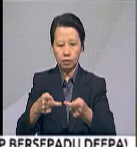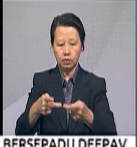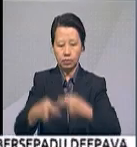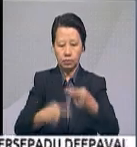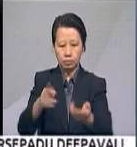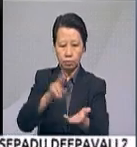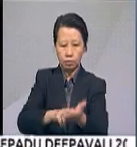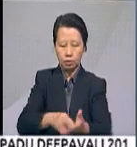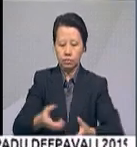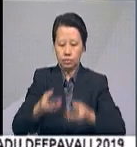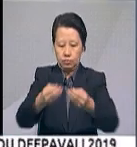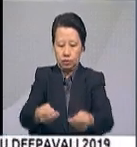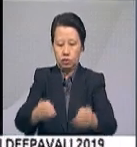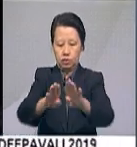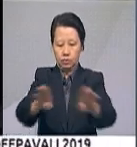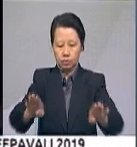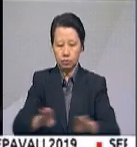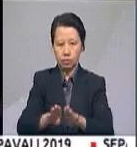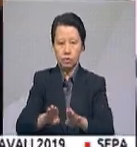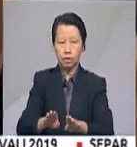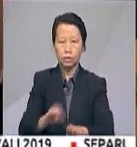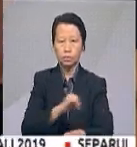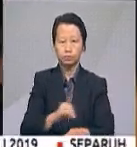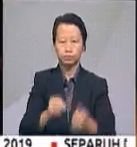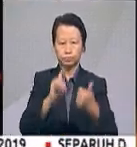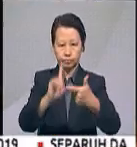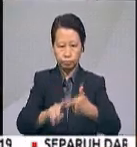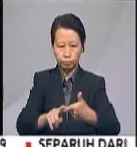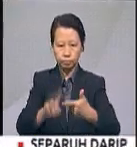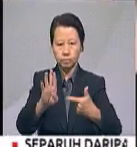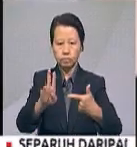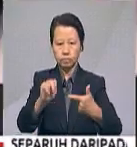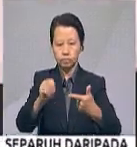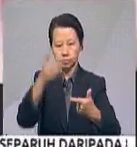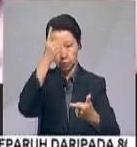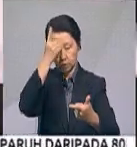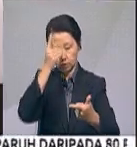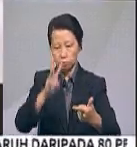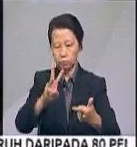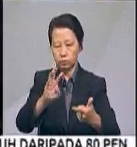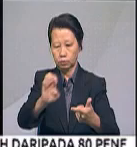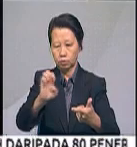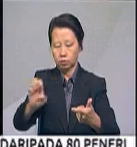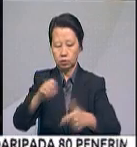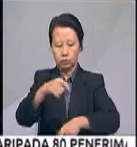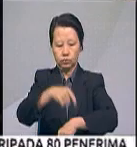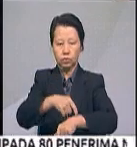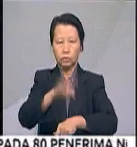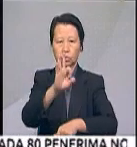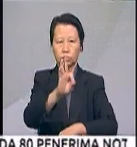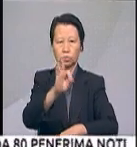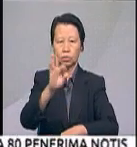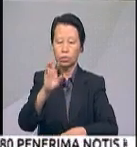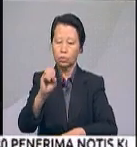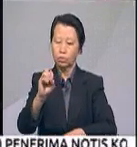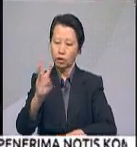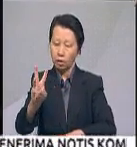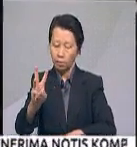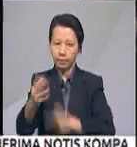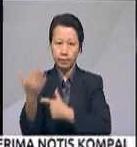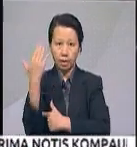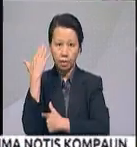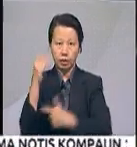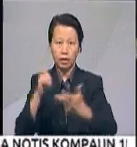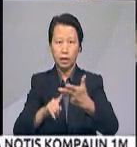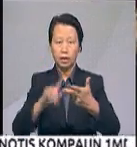calon bagi menyerahkan borang pencalonan. Disusuli calon BN Datuk Seri Wee Jek Seng pada pukul 9.06 pagi.